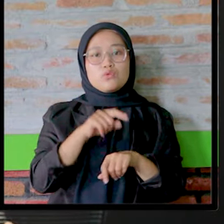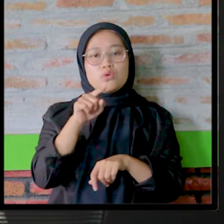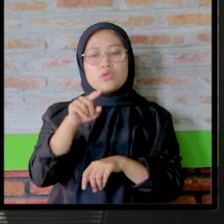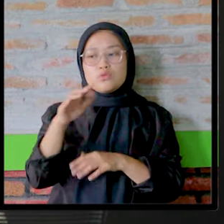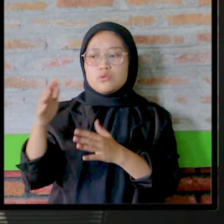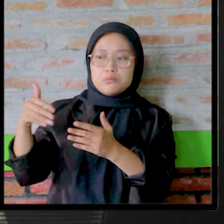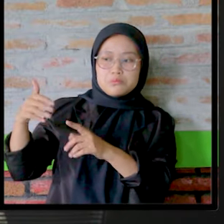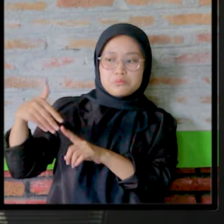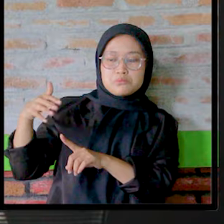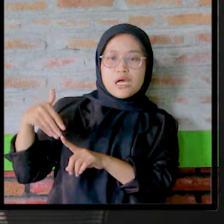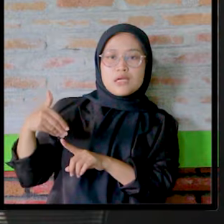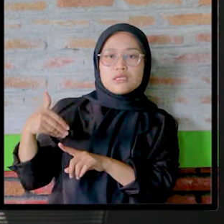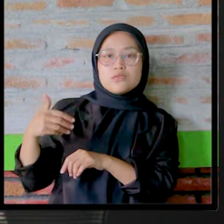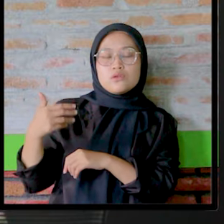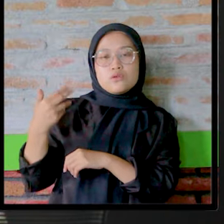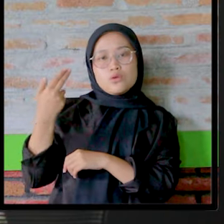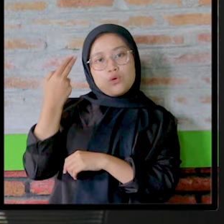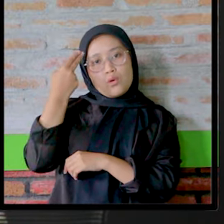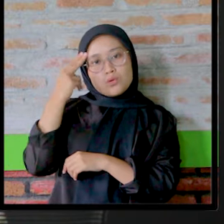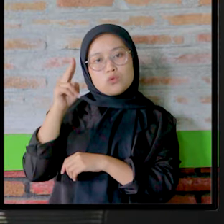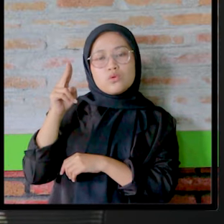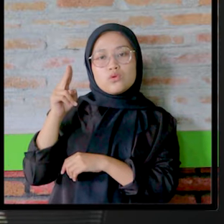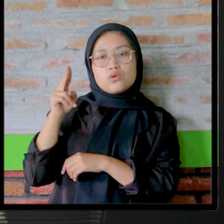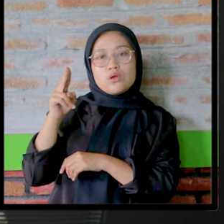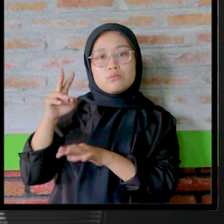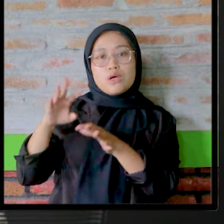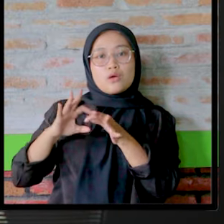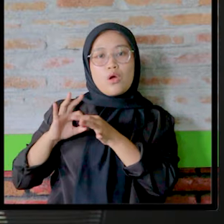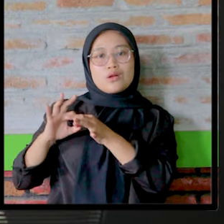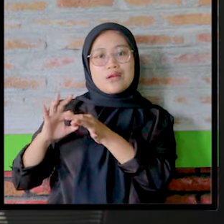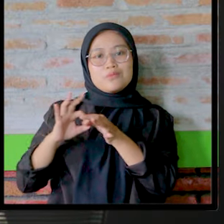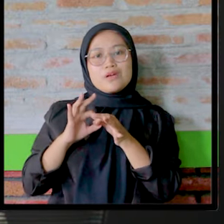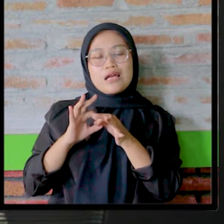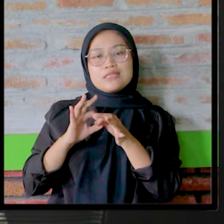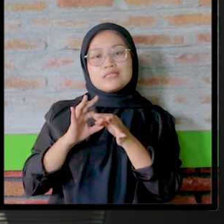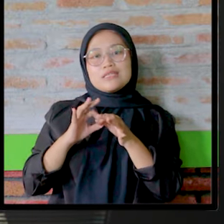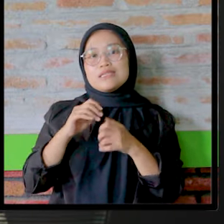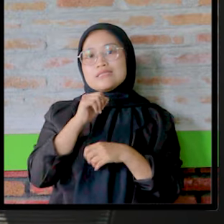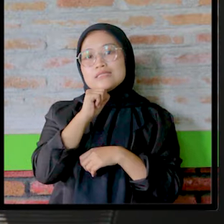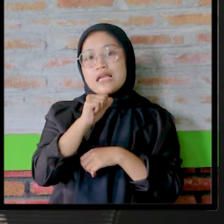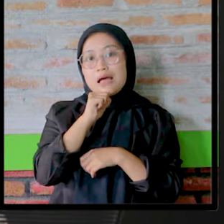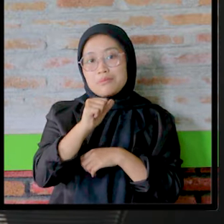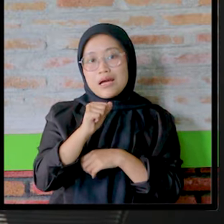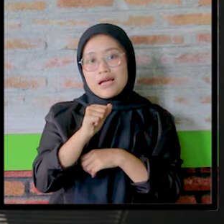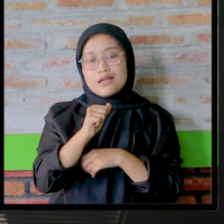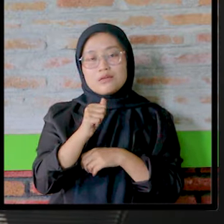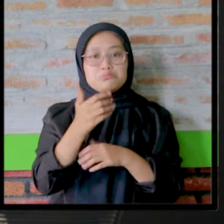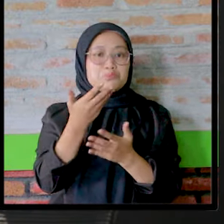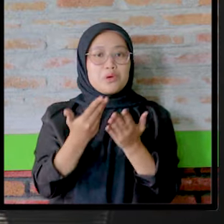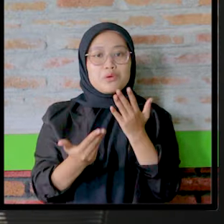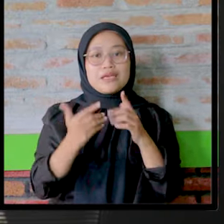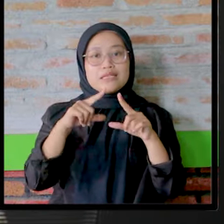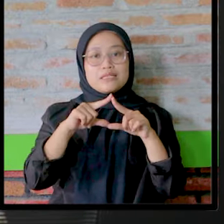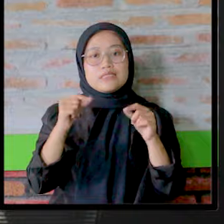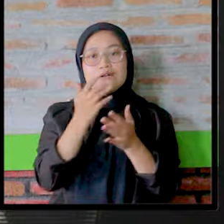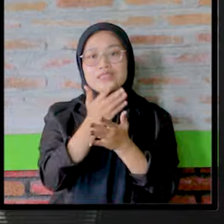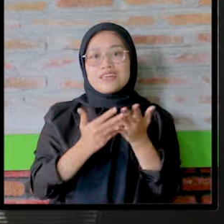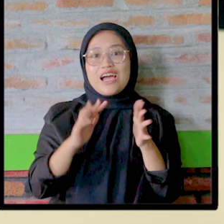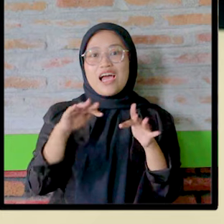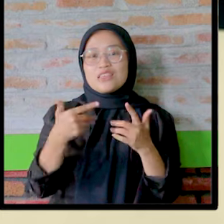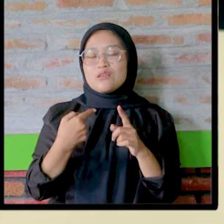untuk ee berkolaborasi Siapa ibu pihak yang di Jawa Tengah mungkin atau sampai